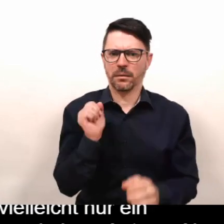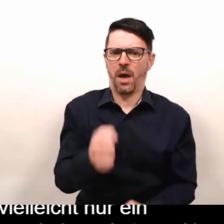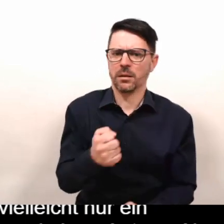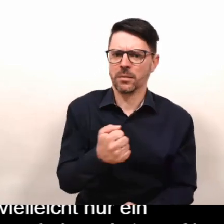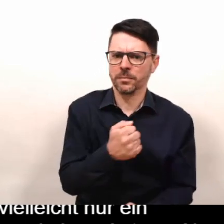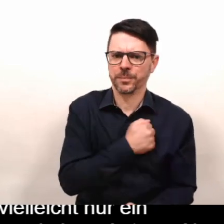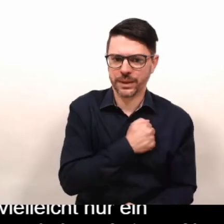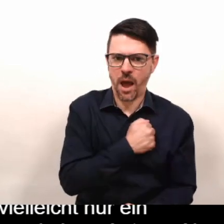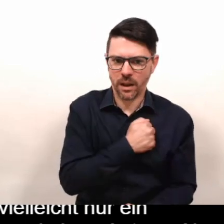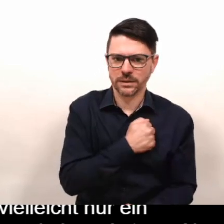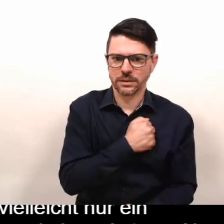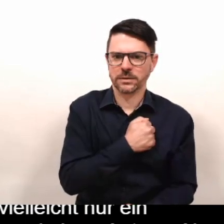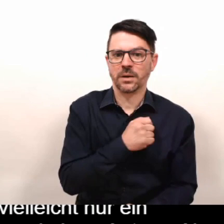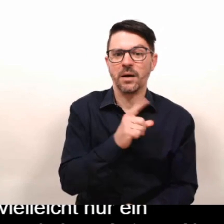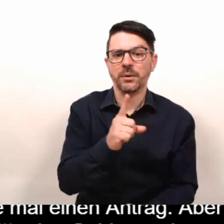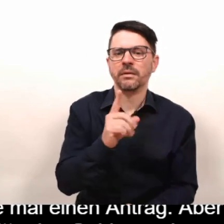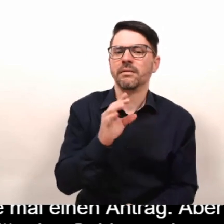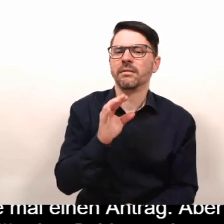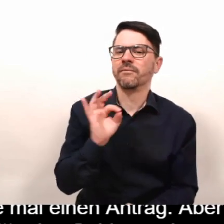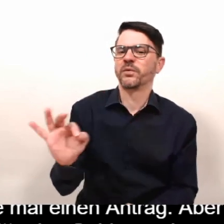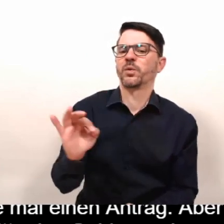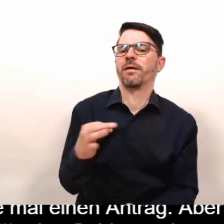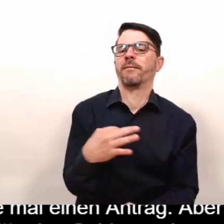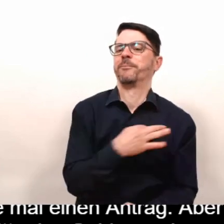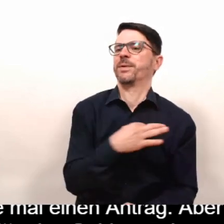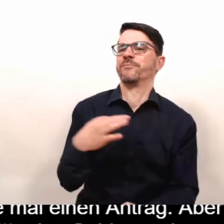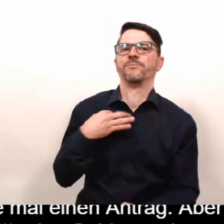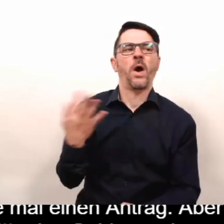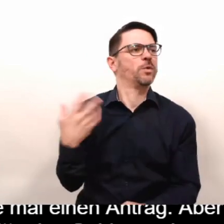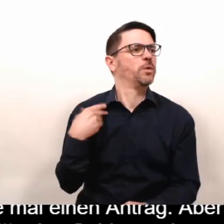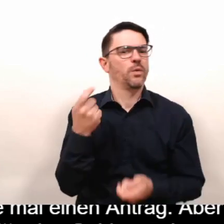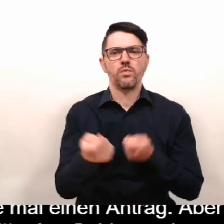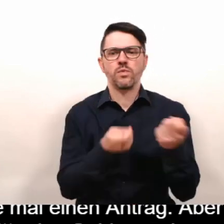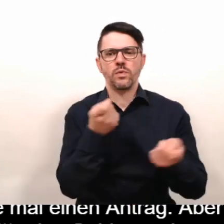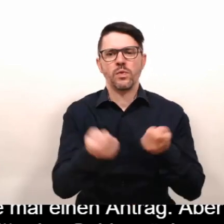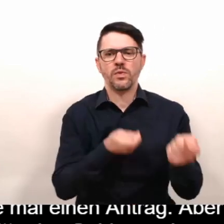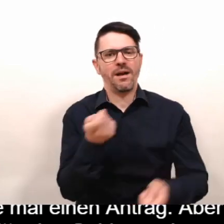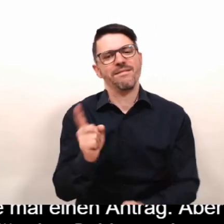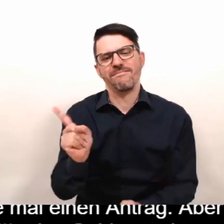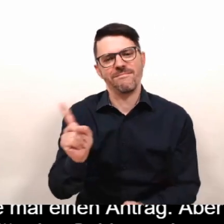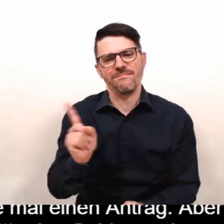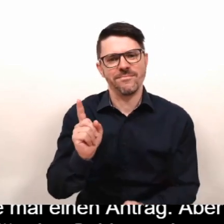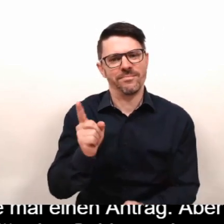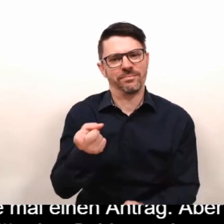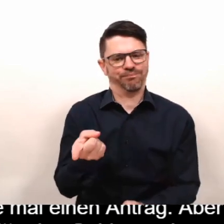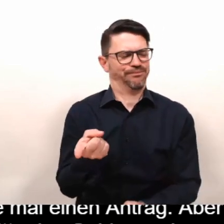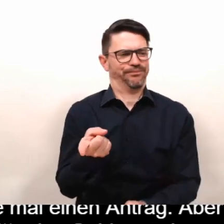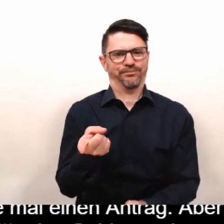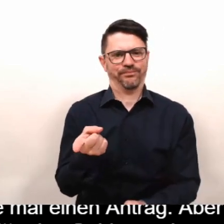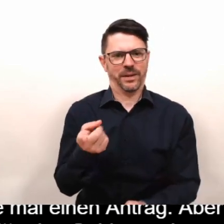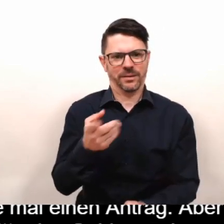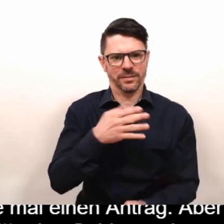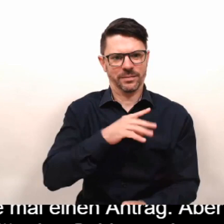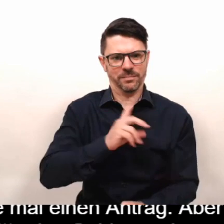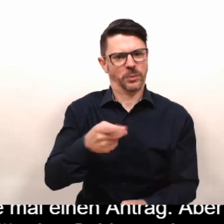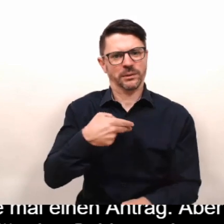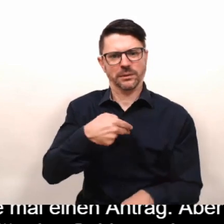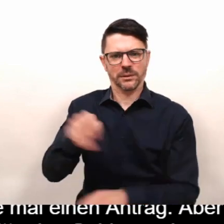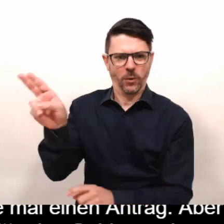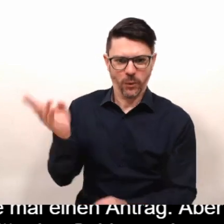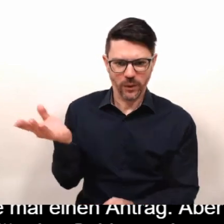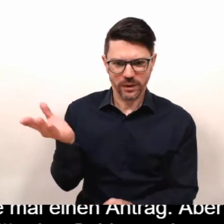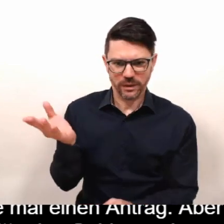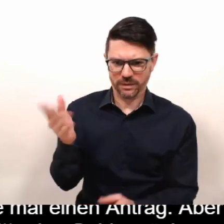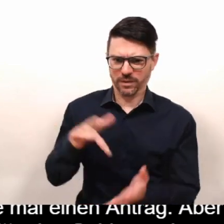Antragsteller muss das Geld zurückzahlen. Und jetzt stellen Sie sich vor, wir überweisen jeden 9.000 Euro jedem Soloselbstständigen, der gar keine